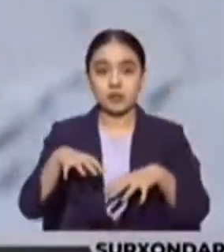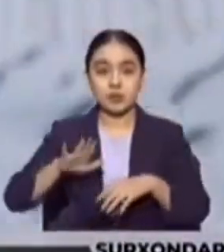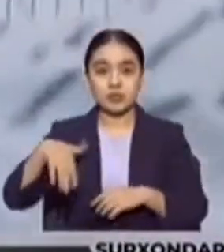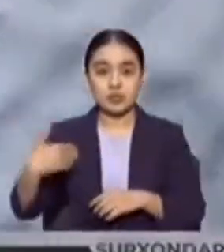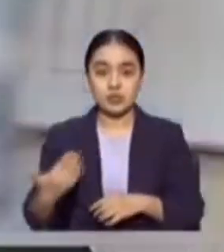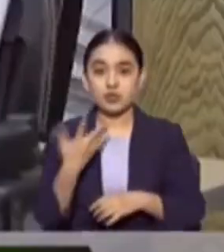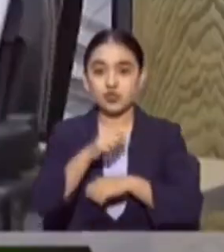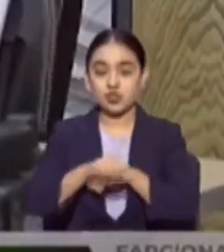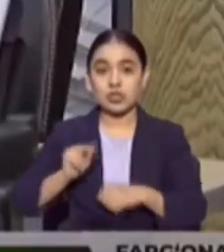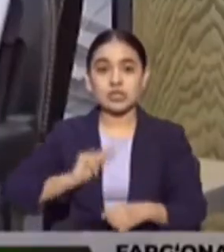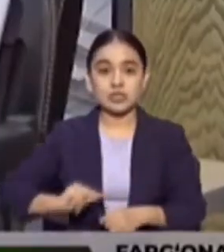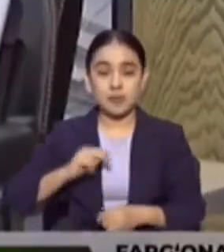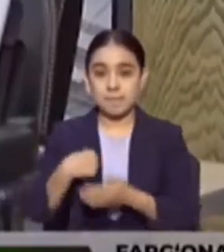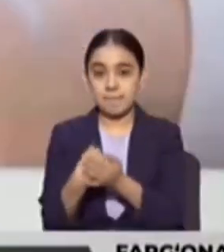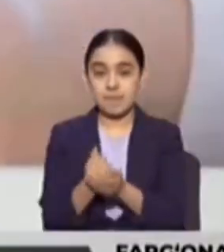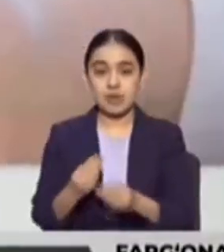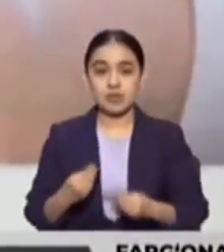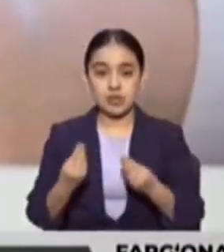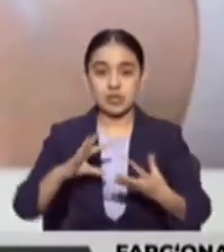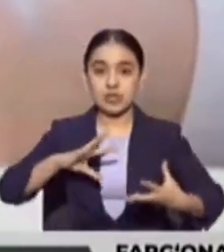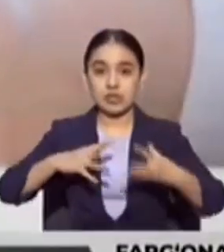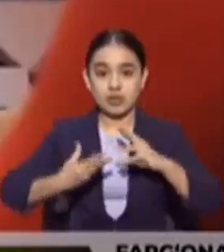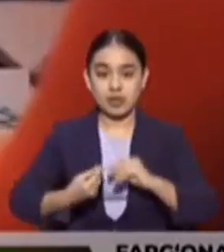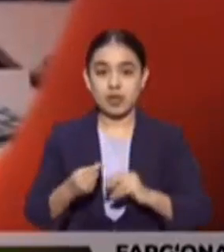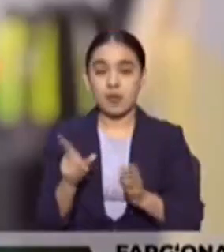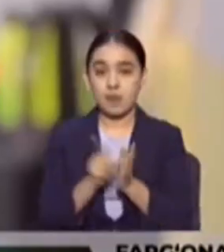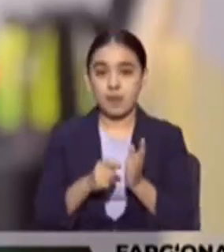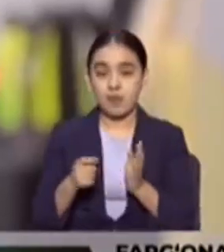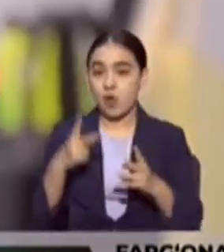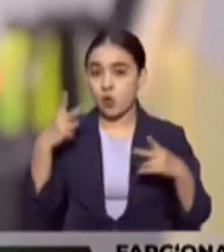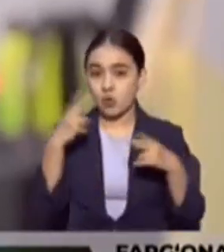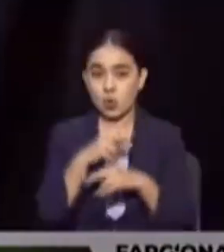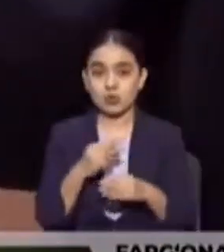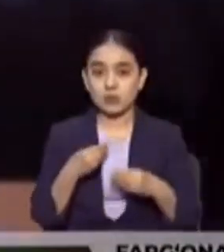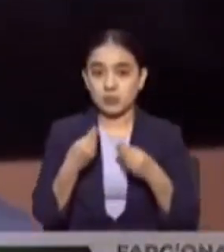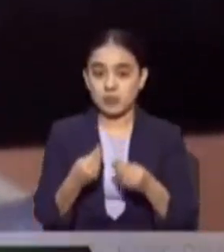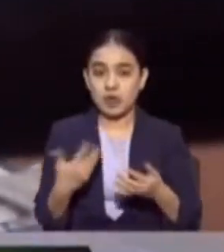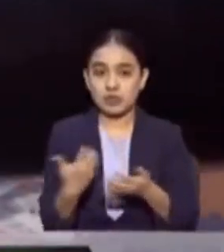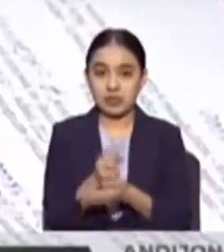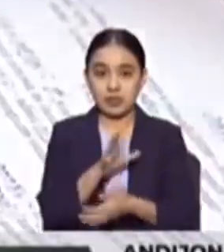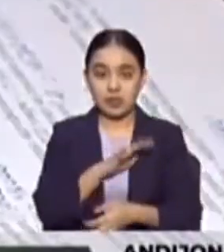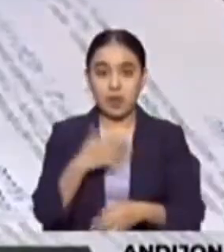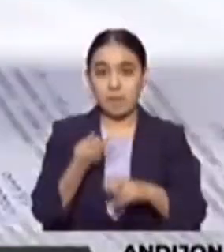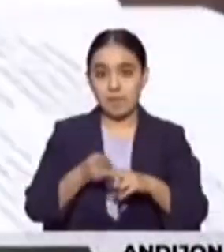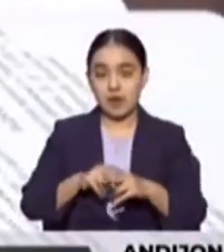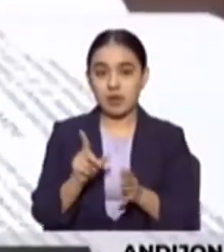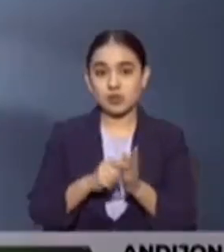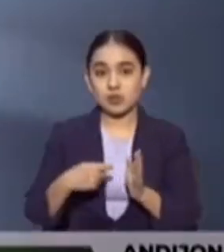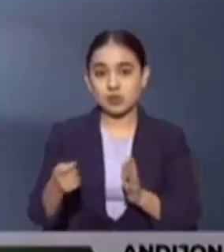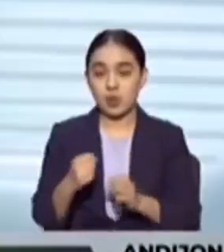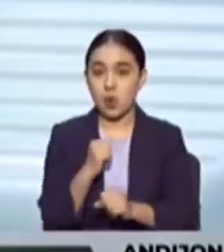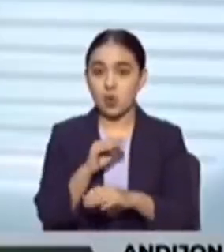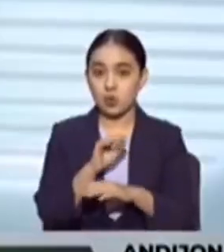tomonidan chet elda ishlaydi deb belgilab berilishi natijasida nafaqalar noto'g'ri tayinlanganligi aniqlangan va mazkur nafaqa